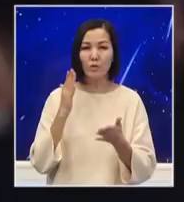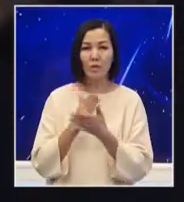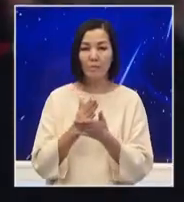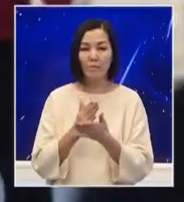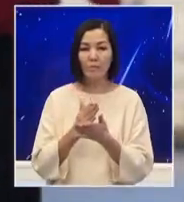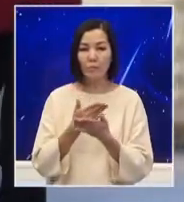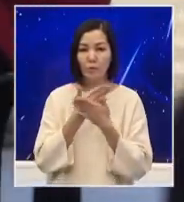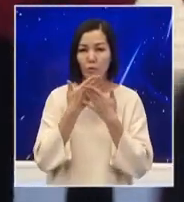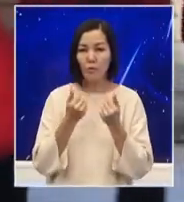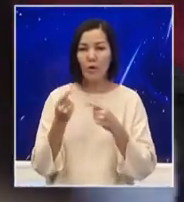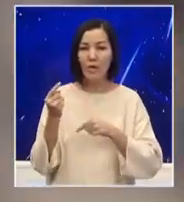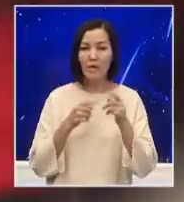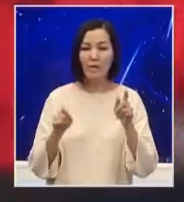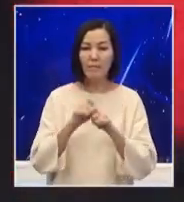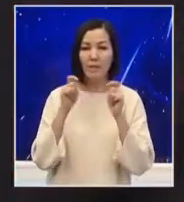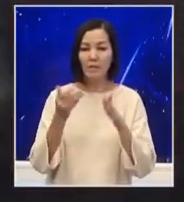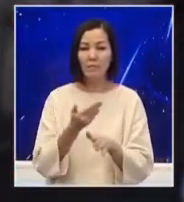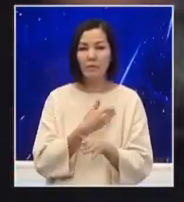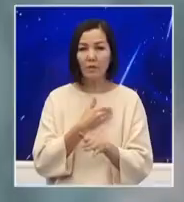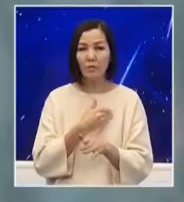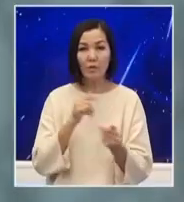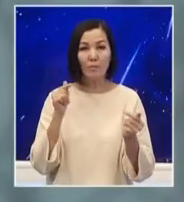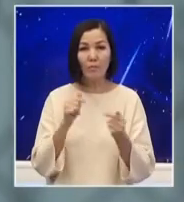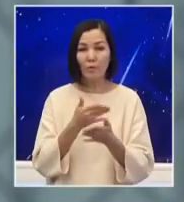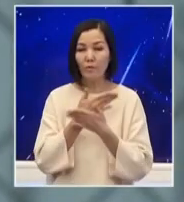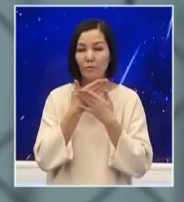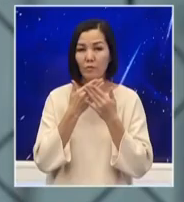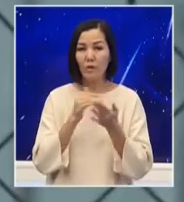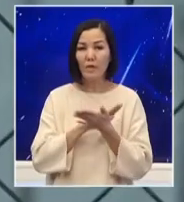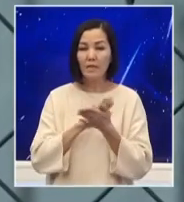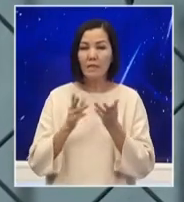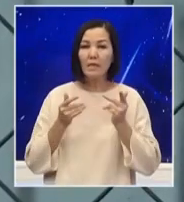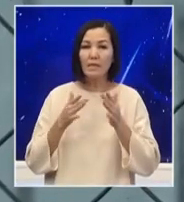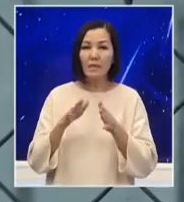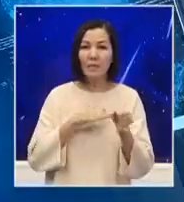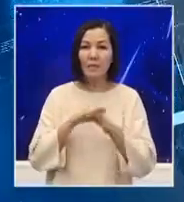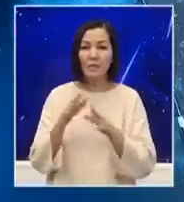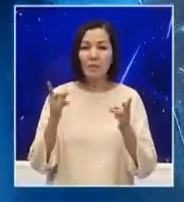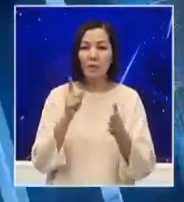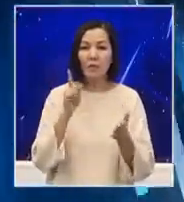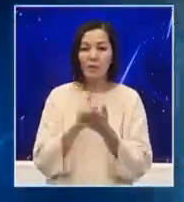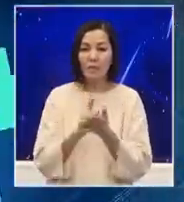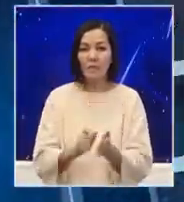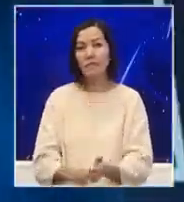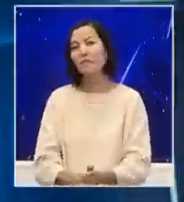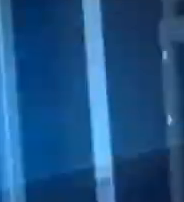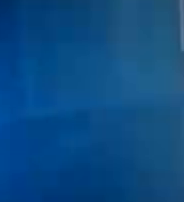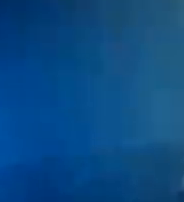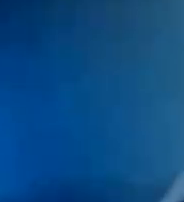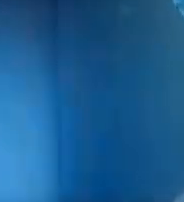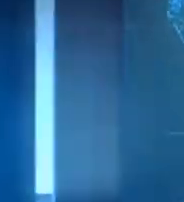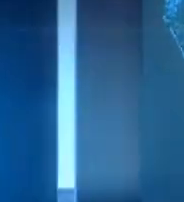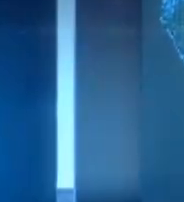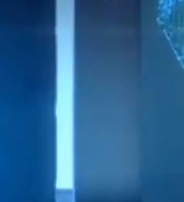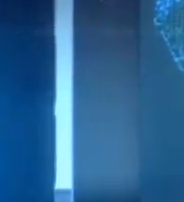түспеген. Бұл кәсіпті дөңгелетем дегендерге қарсылық жоқ, тек санитарлық талаптарды орындауы тиіс. Жарқын Нұрланұлы, Ғабит Қабдырахманов,